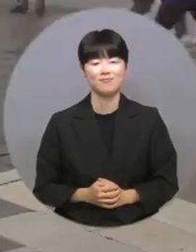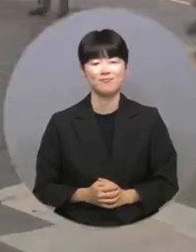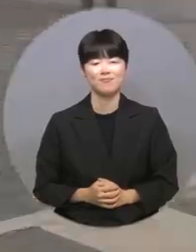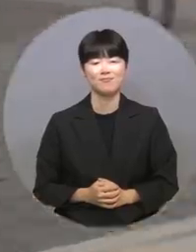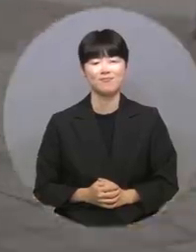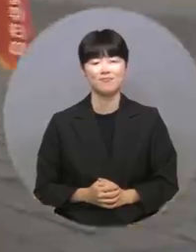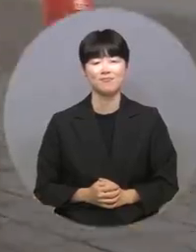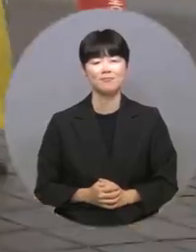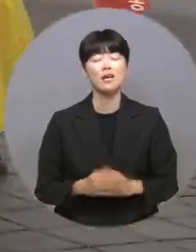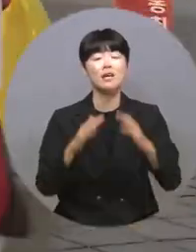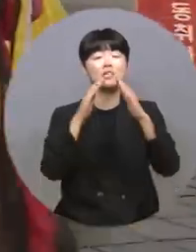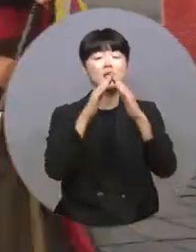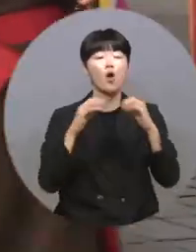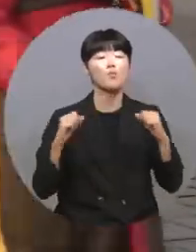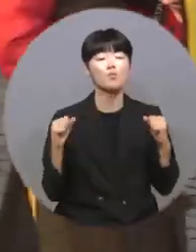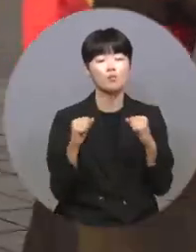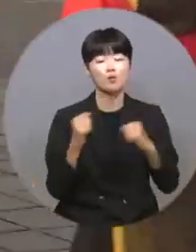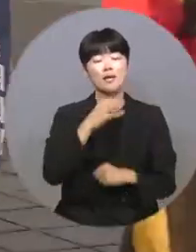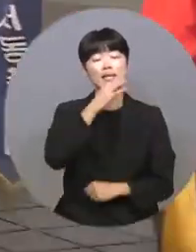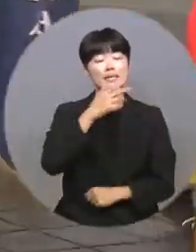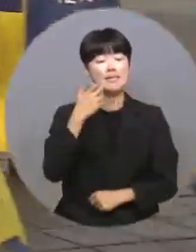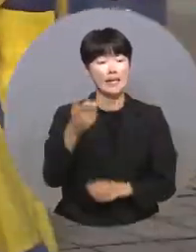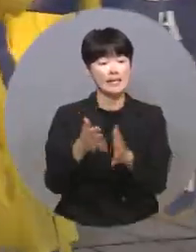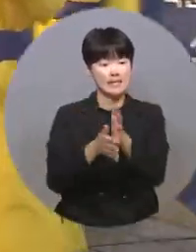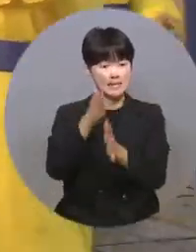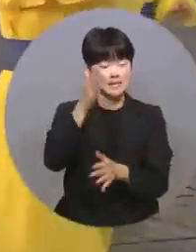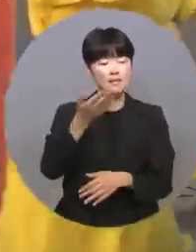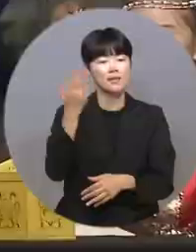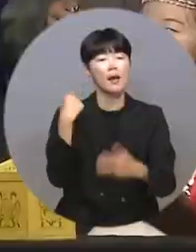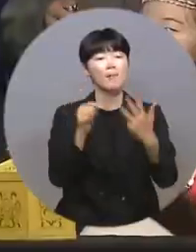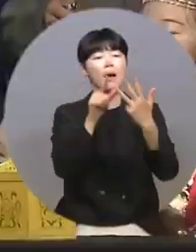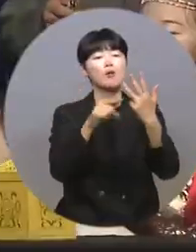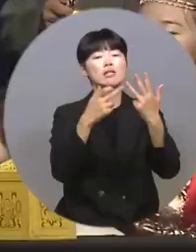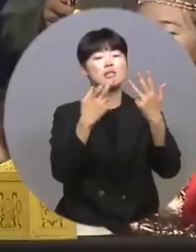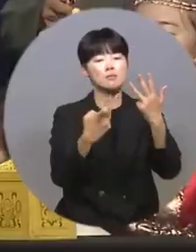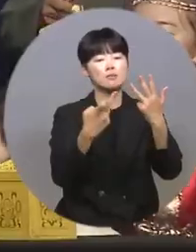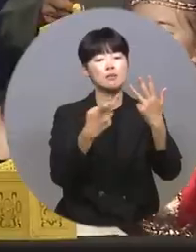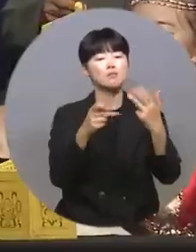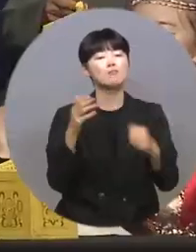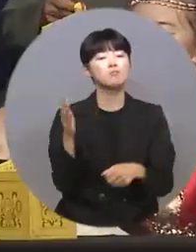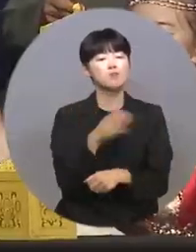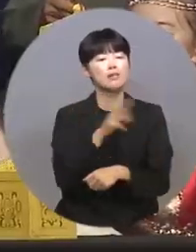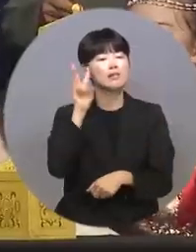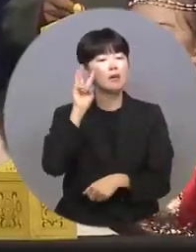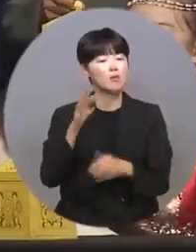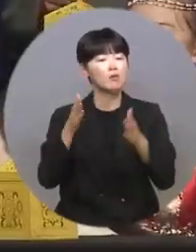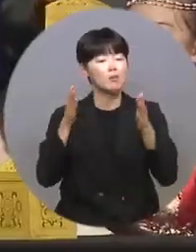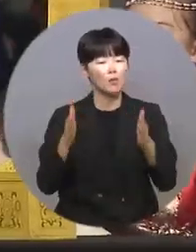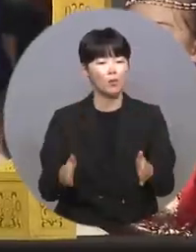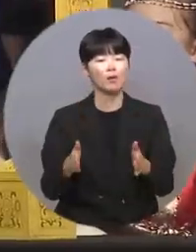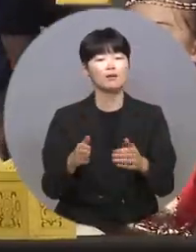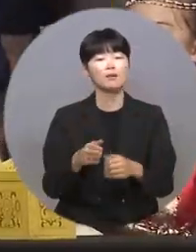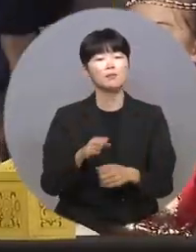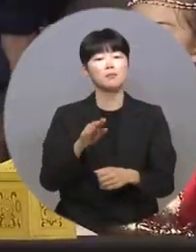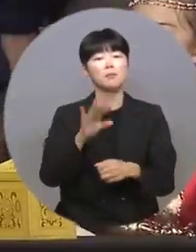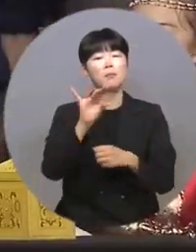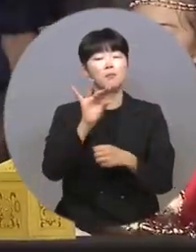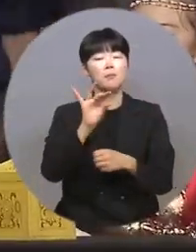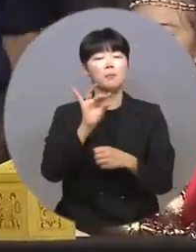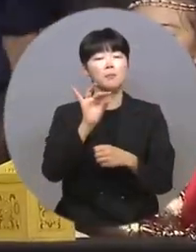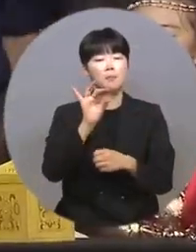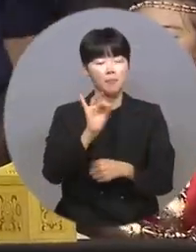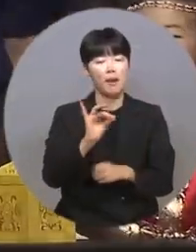전북 익산시에서는 지난 8월 12일부터 3일간 세계유산인 백제왕궁과 탐리마을